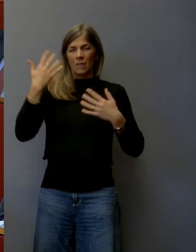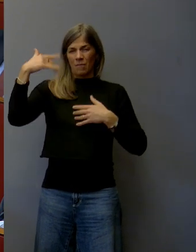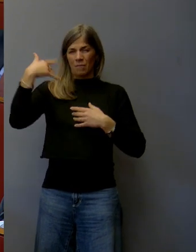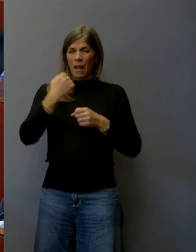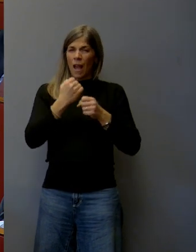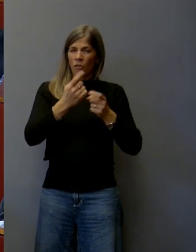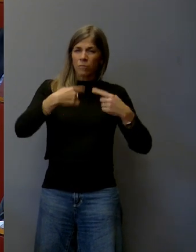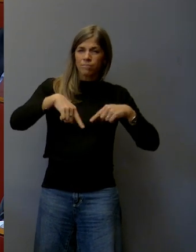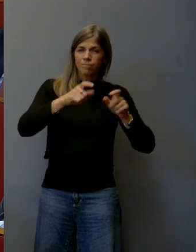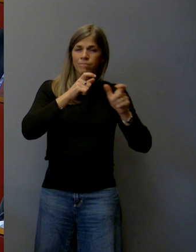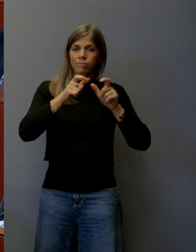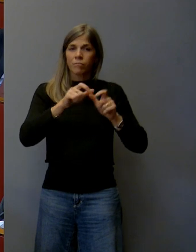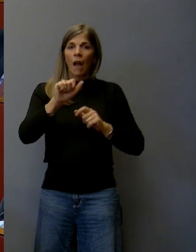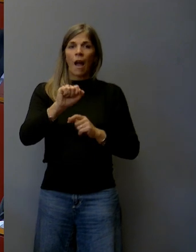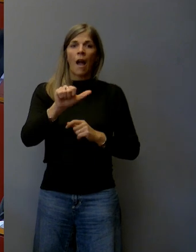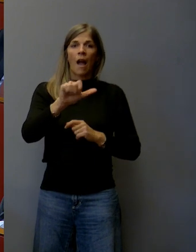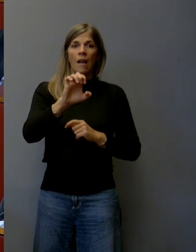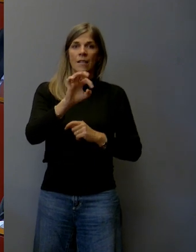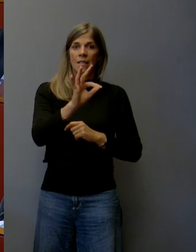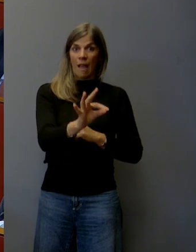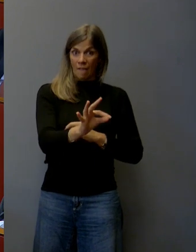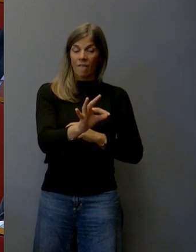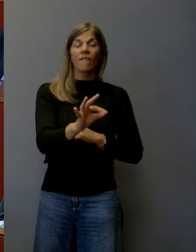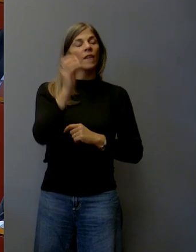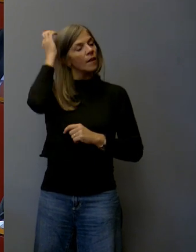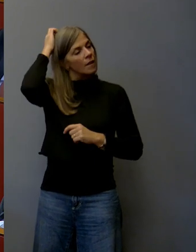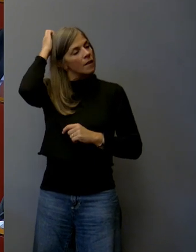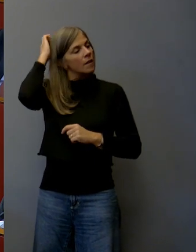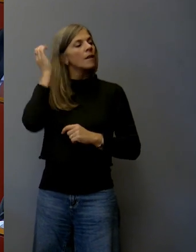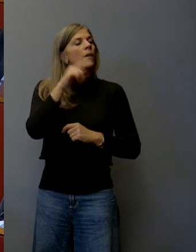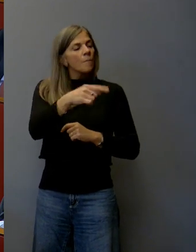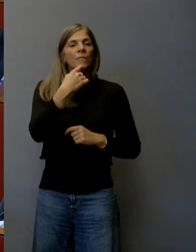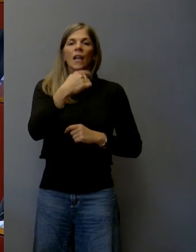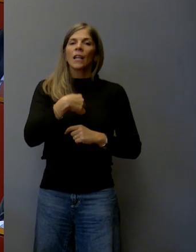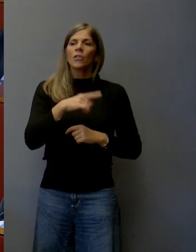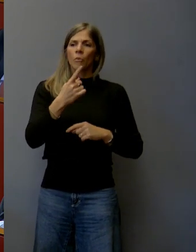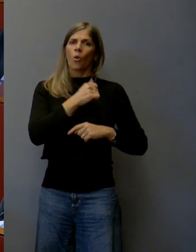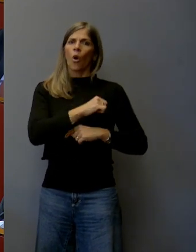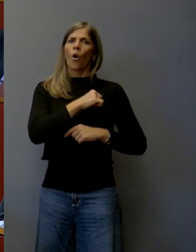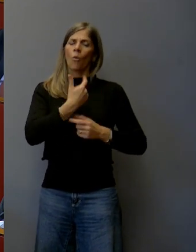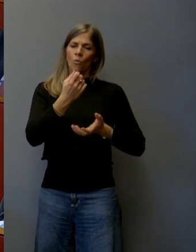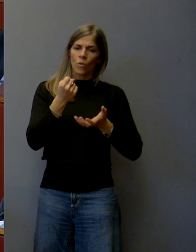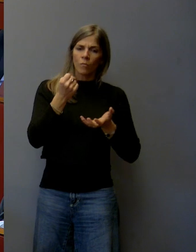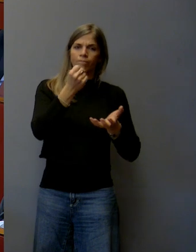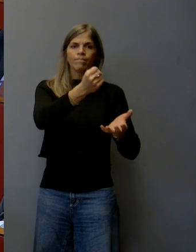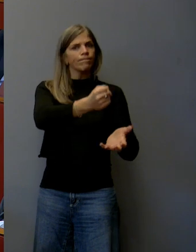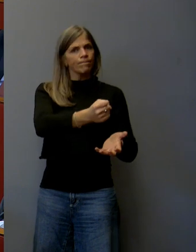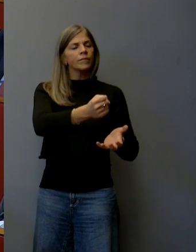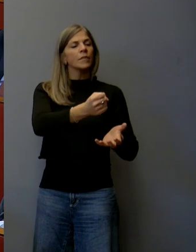una parte degli utili di asef arrivano direttamente per carità ma dal comune vengono investiti